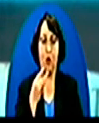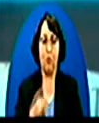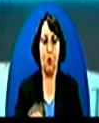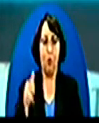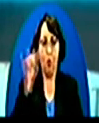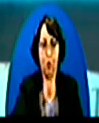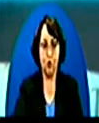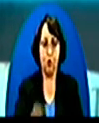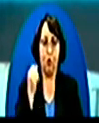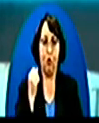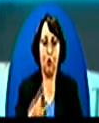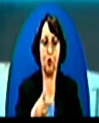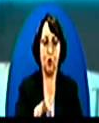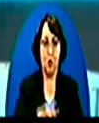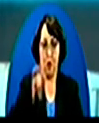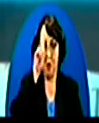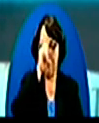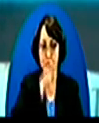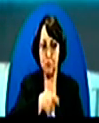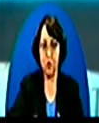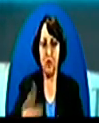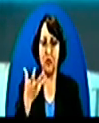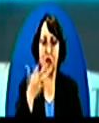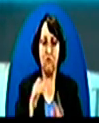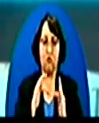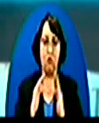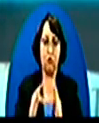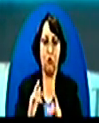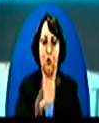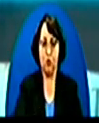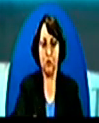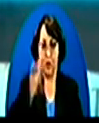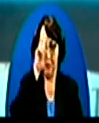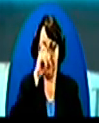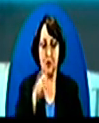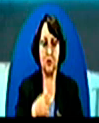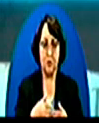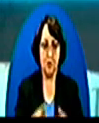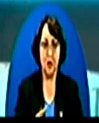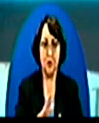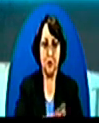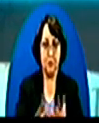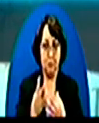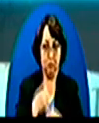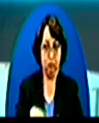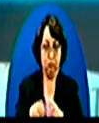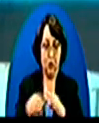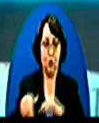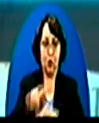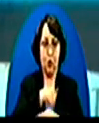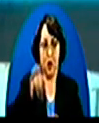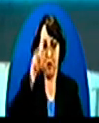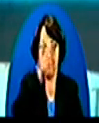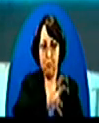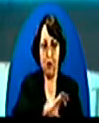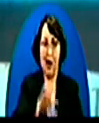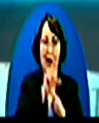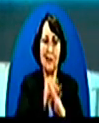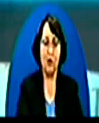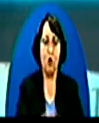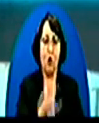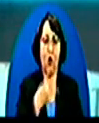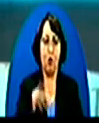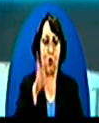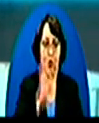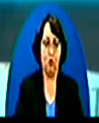Төв эмнэлгийн дэргэд 50 ортой хүүхдийн эмнэлэг ашиглалтанд орно. Шинэ эмнэлэг баригдсанаар дүүргийн эмнэлгийн ачаалал 20% буурна гэсэн тооцоо гараад